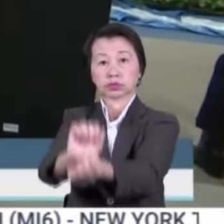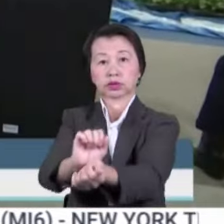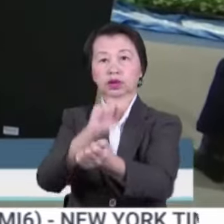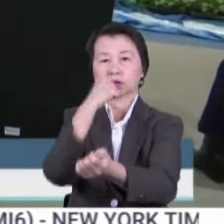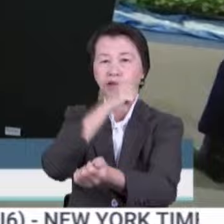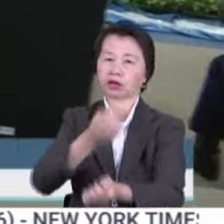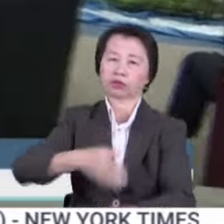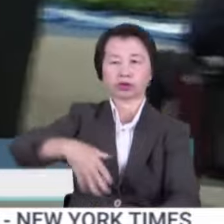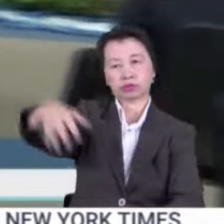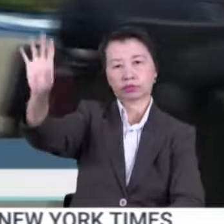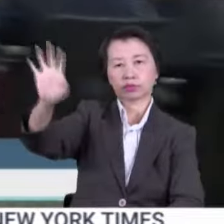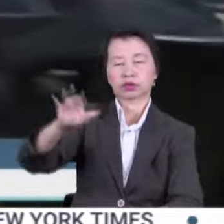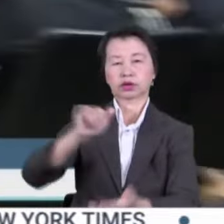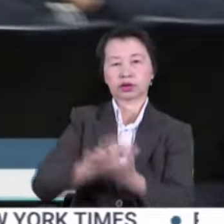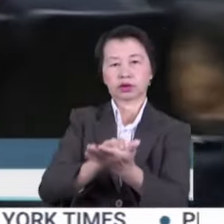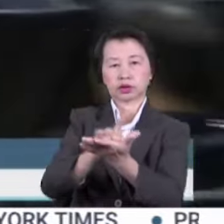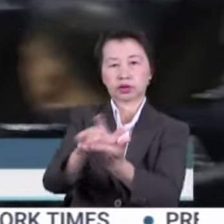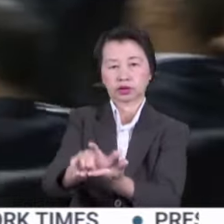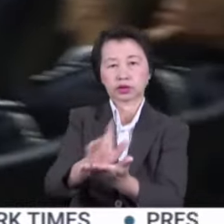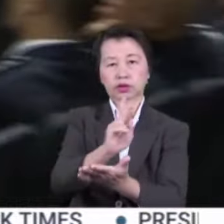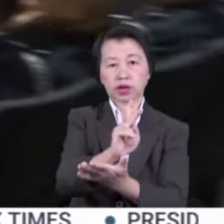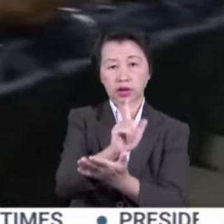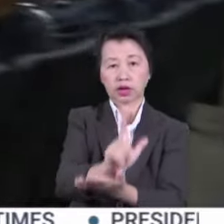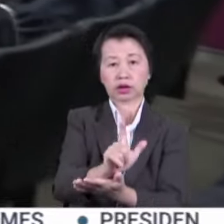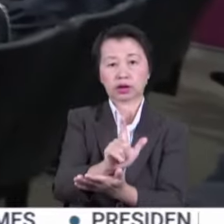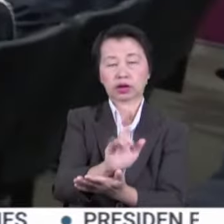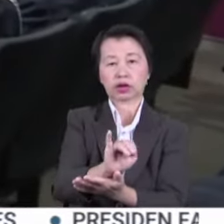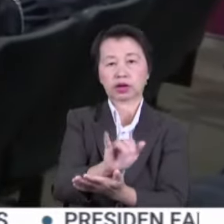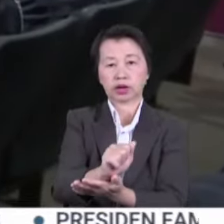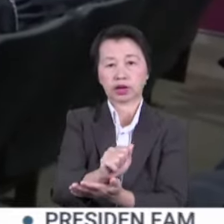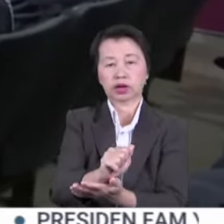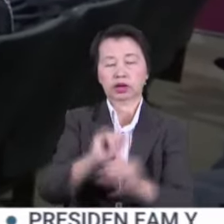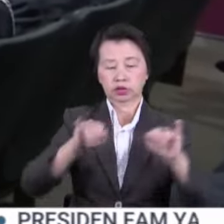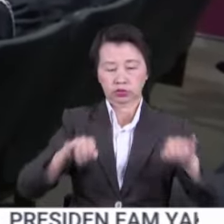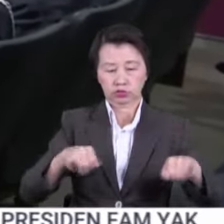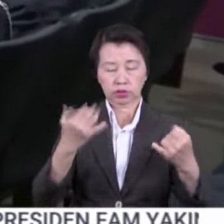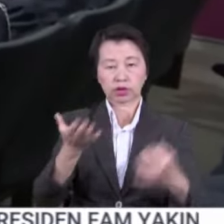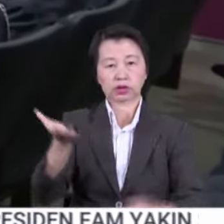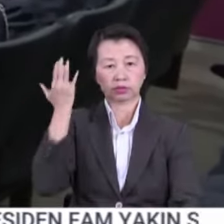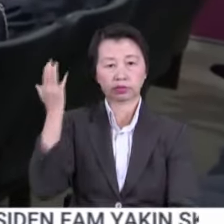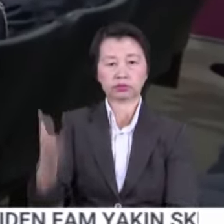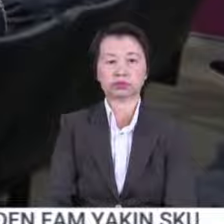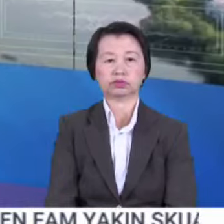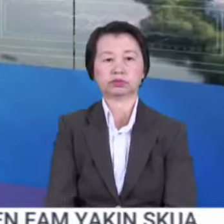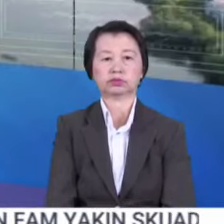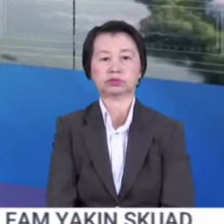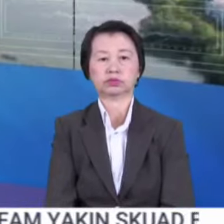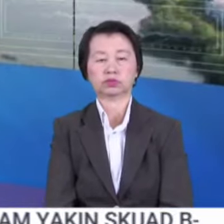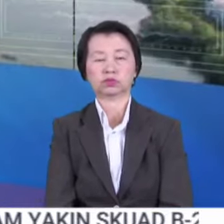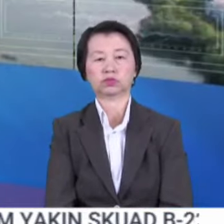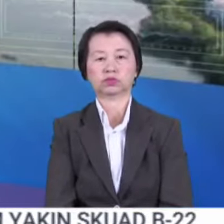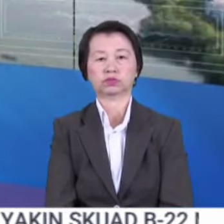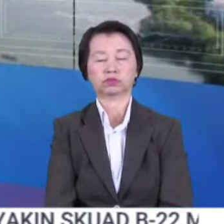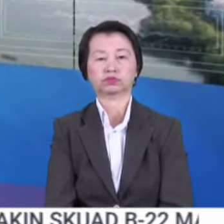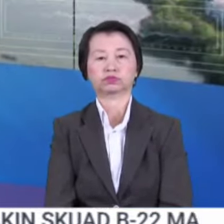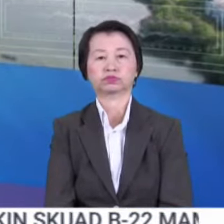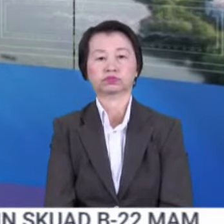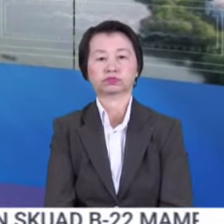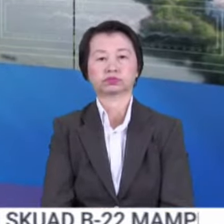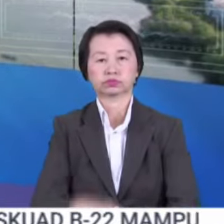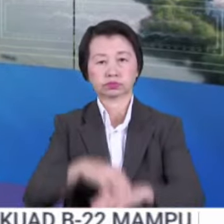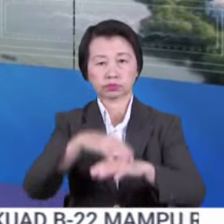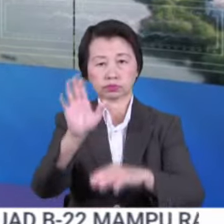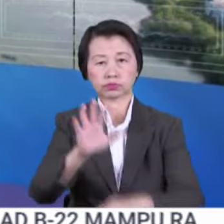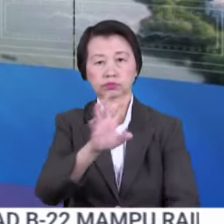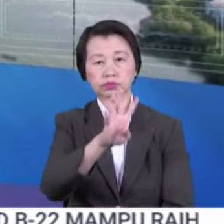di lapangan terbang antara bangsa Kuala Lumpur glaa pada Jumat lepas lebih